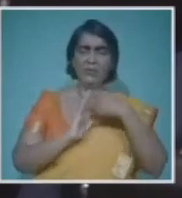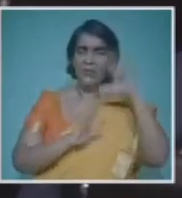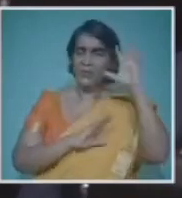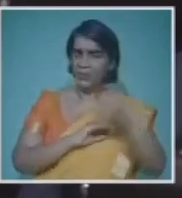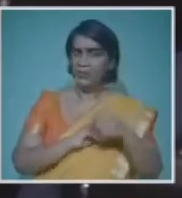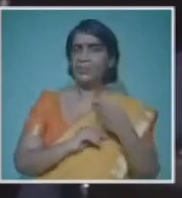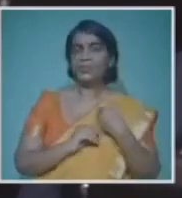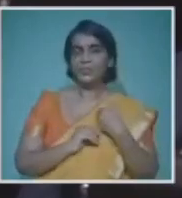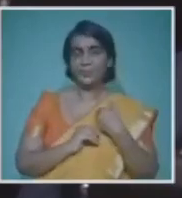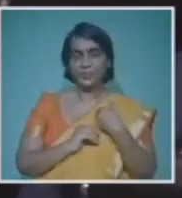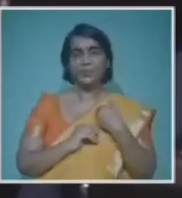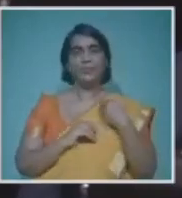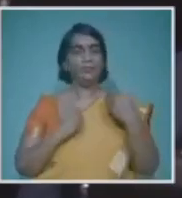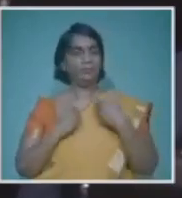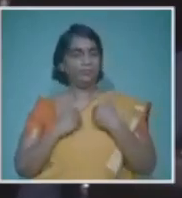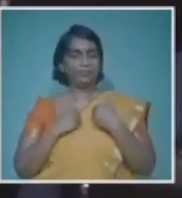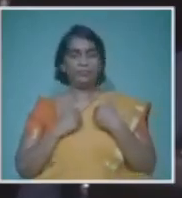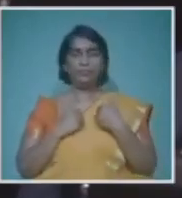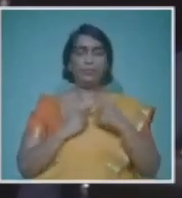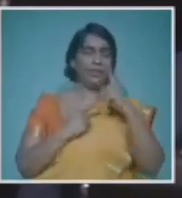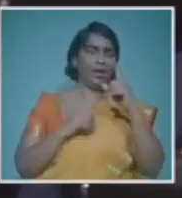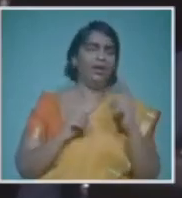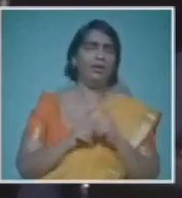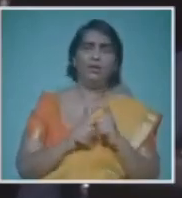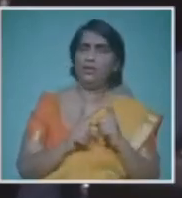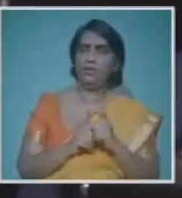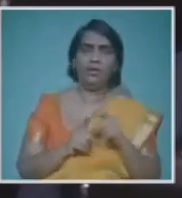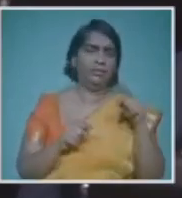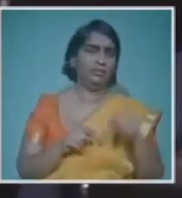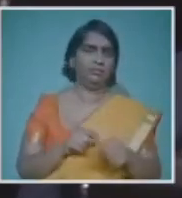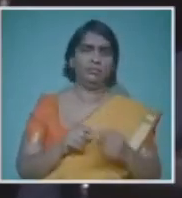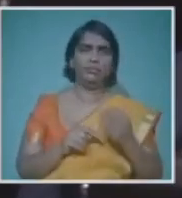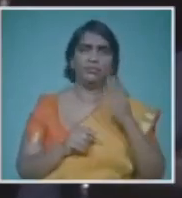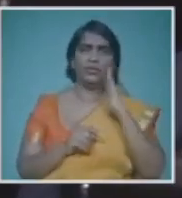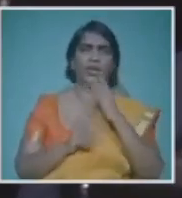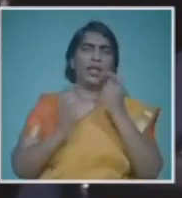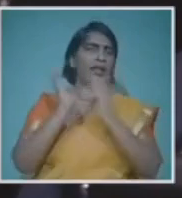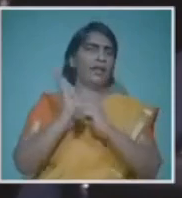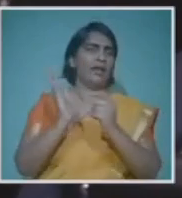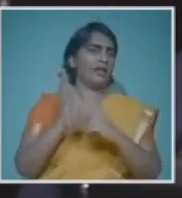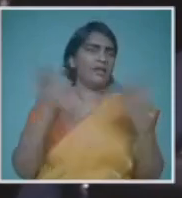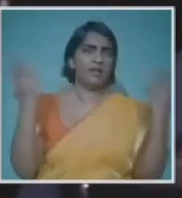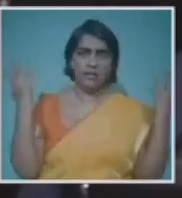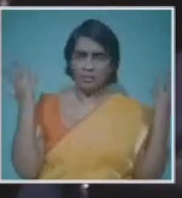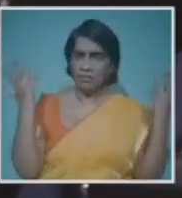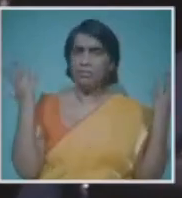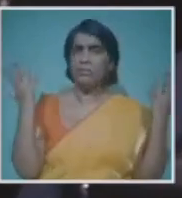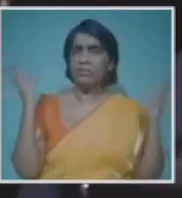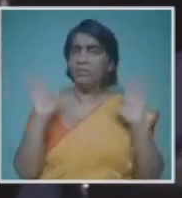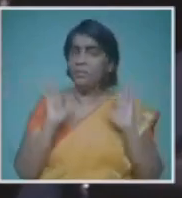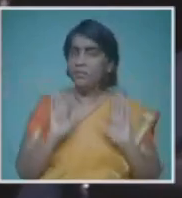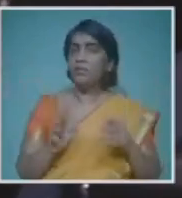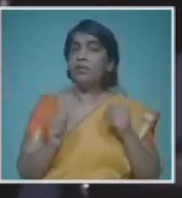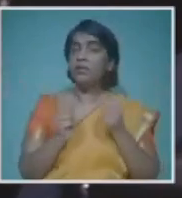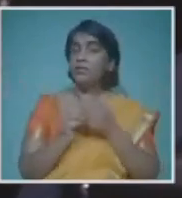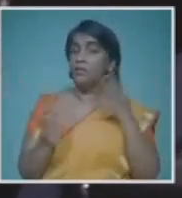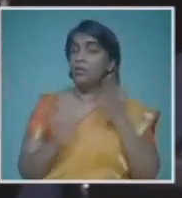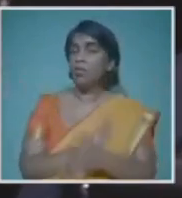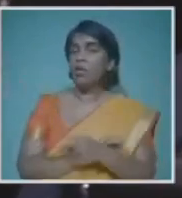නම් අපිට එක ඩොලරයක්වත් අද වෙනකොට පිට රටට ණය නැහැ. හැබැයි කවුද මේක